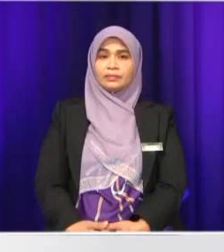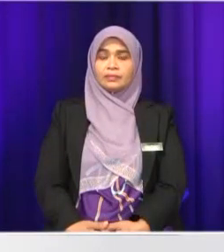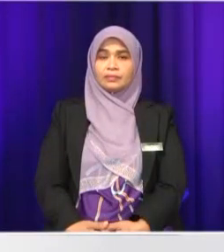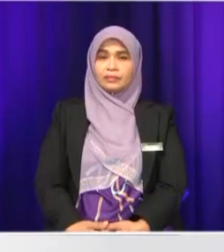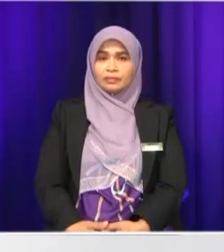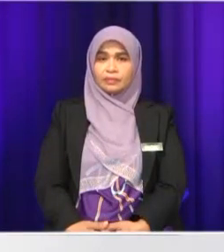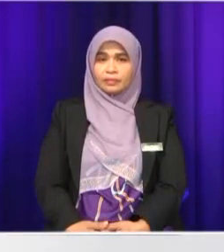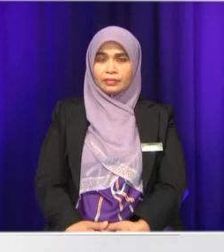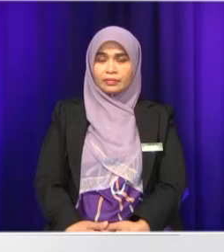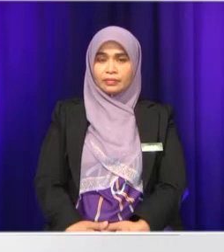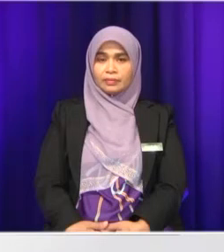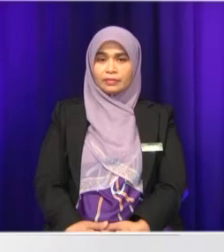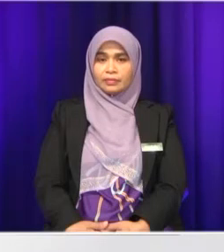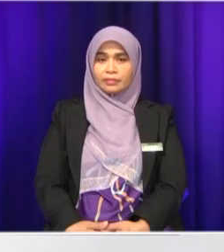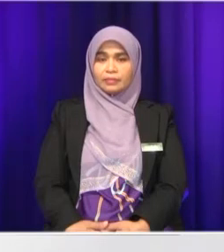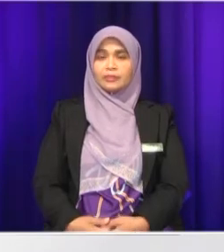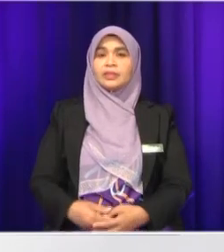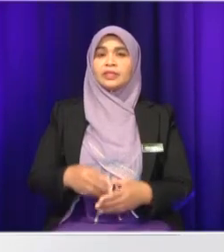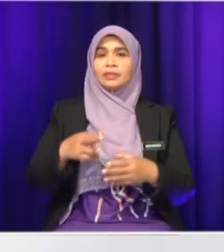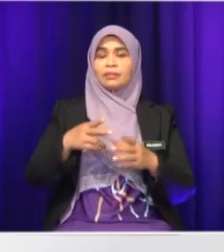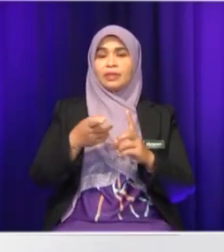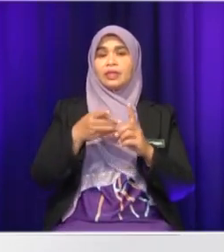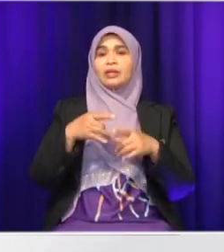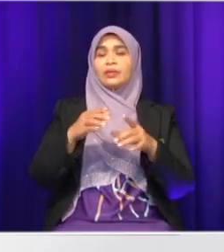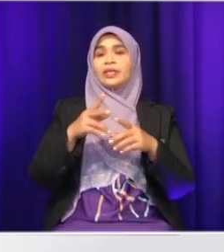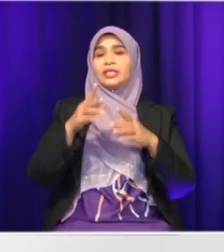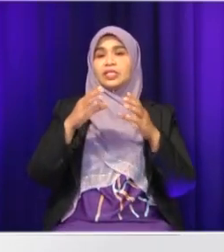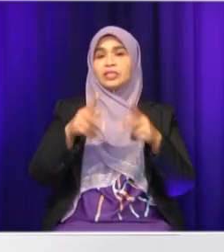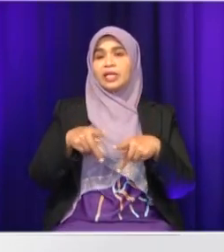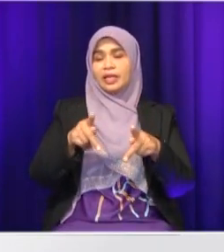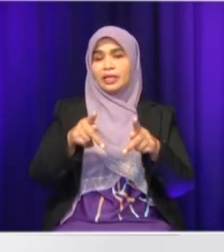hasil masakan dari kaidah mengukus